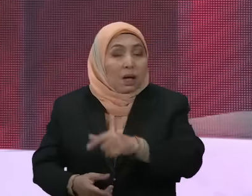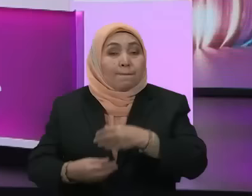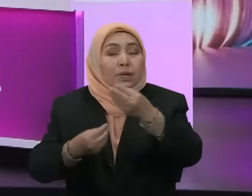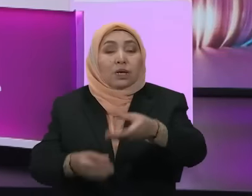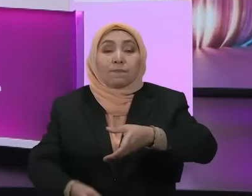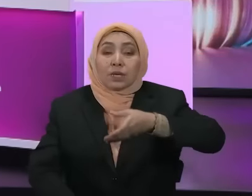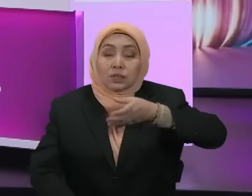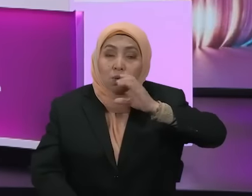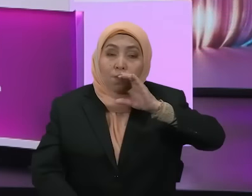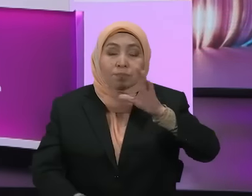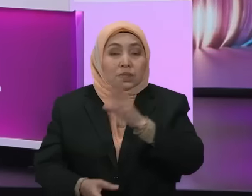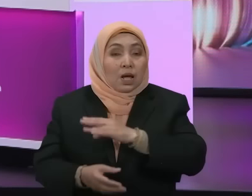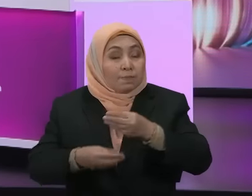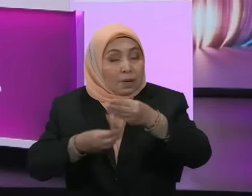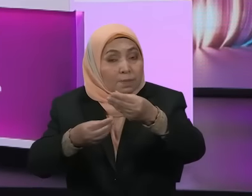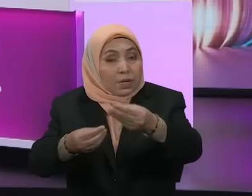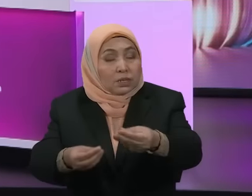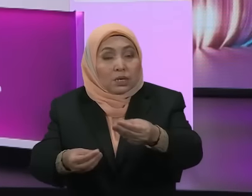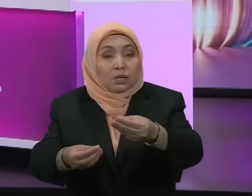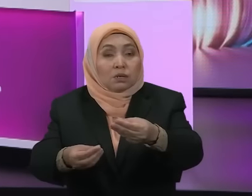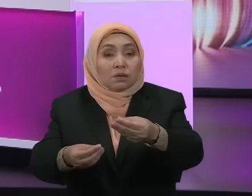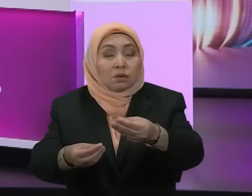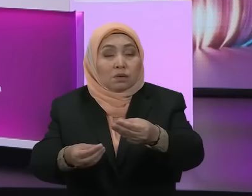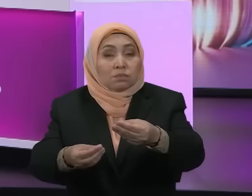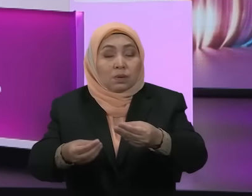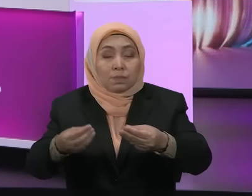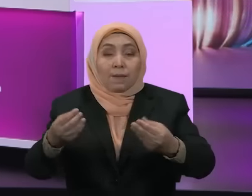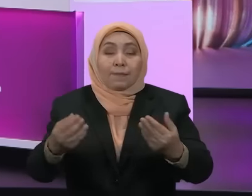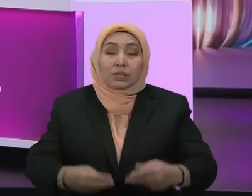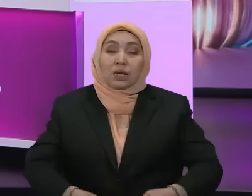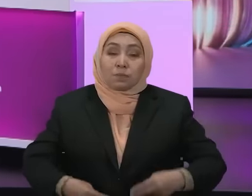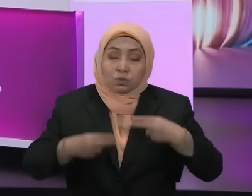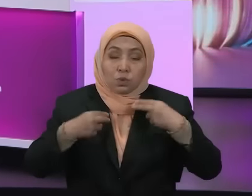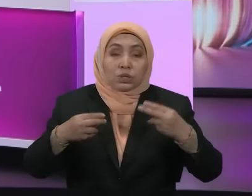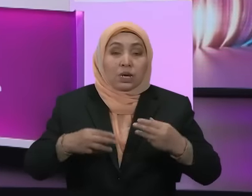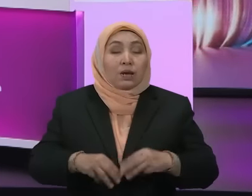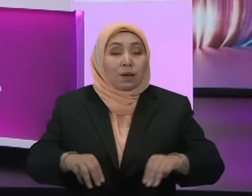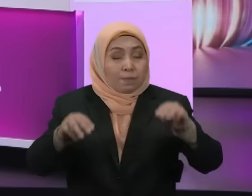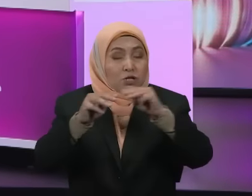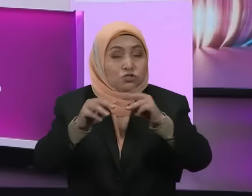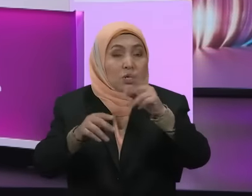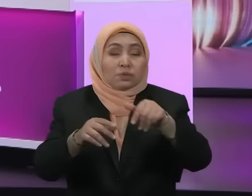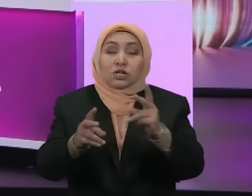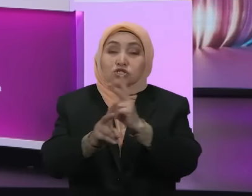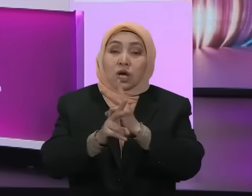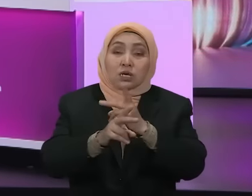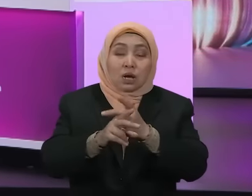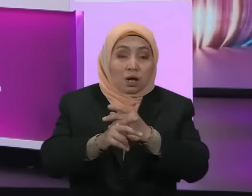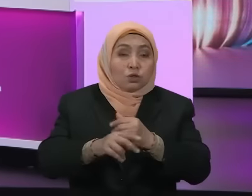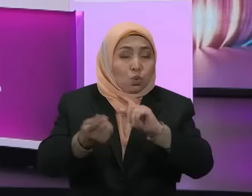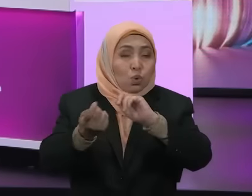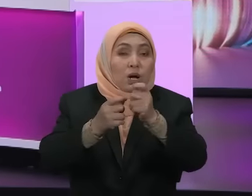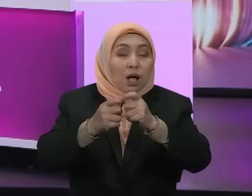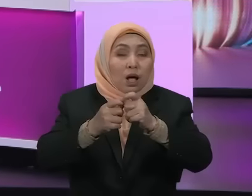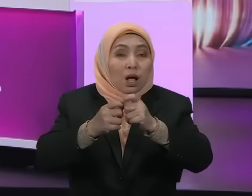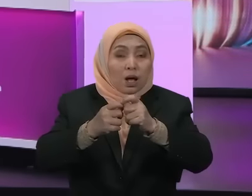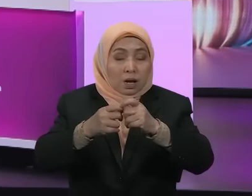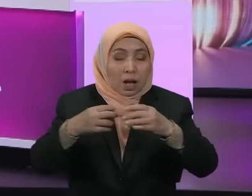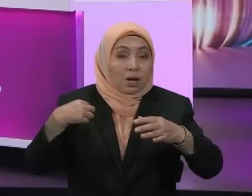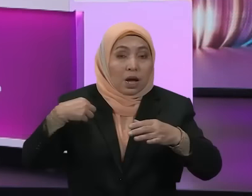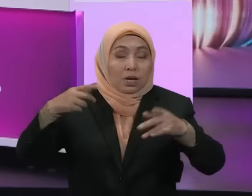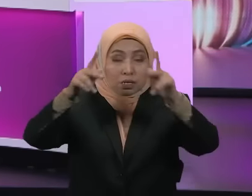minum dan yang memberi memberi memakmurkan Masjidil Haram, yang jaga binaan, yang tukarkan kain